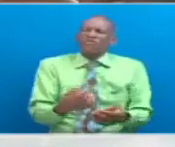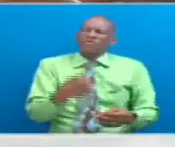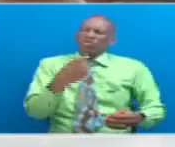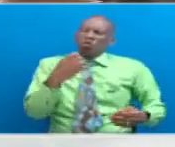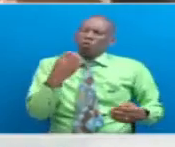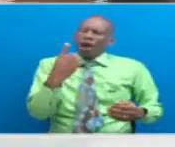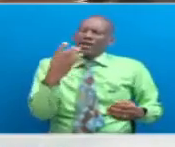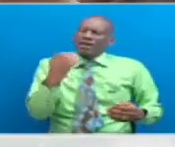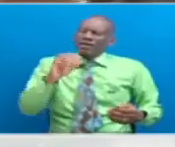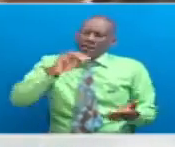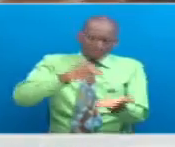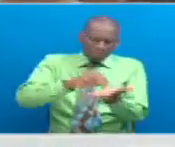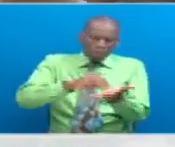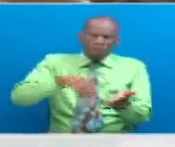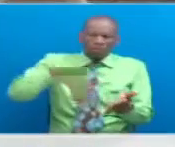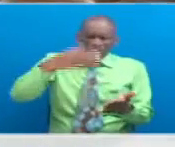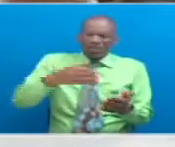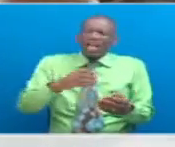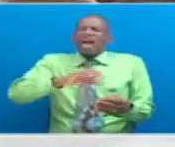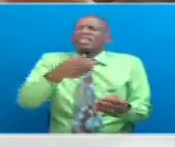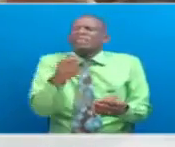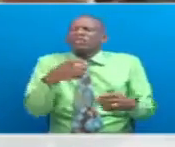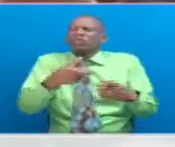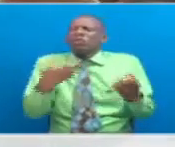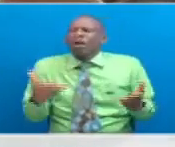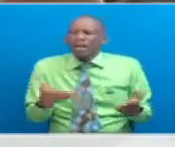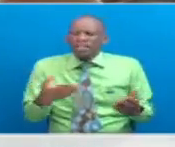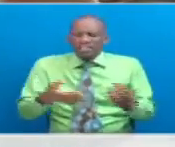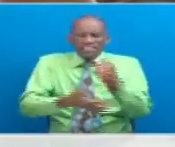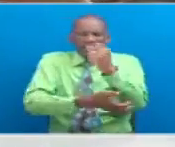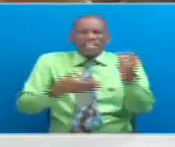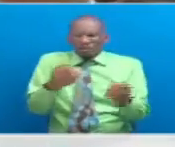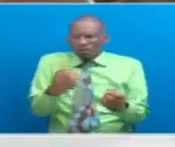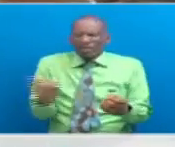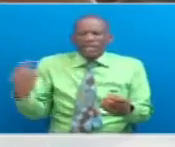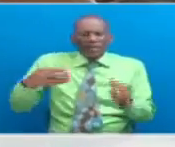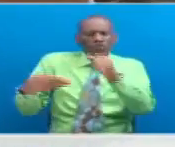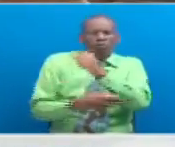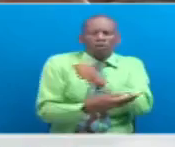Pesa yenu ambayo ameiba anakuja naye kuonga naye nyinyi.